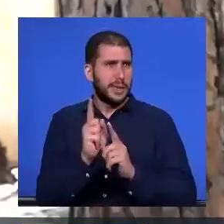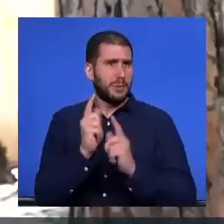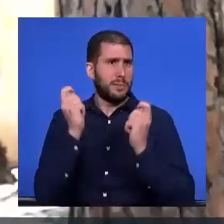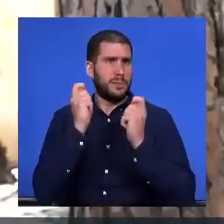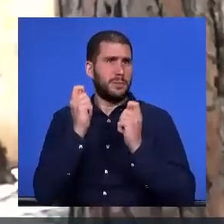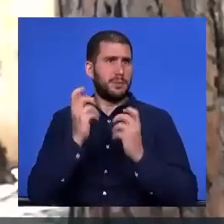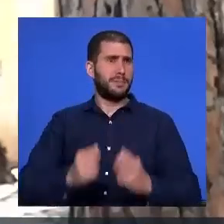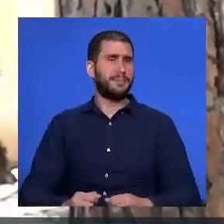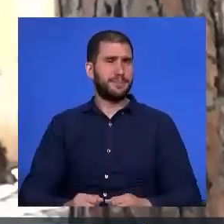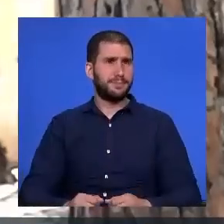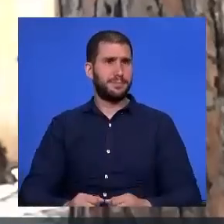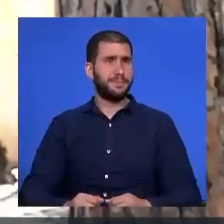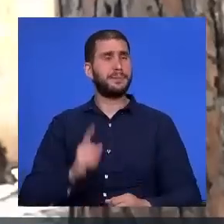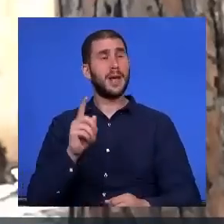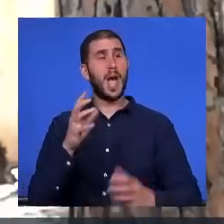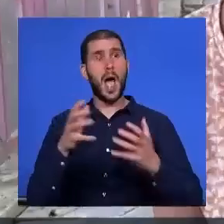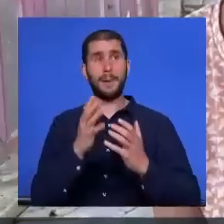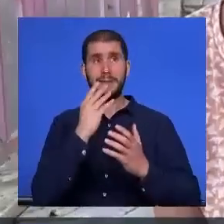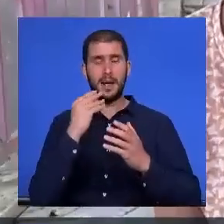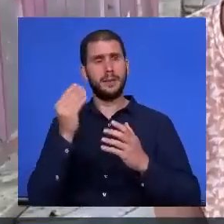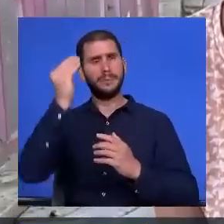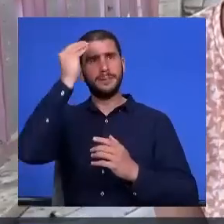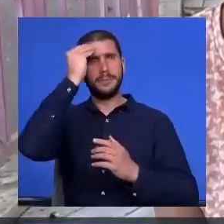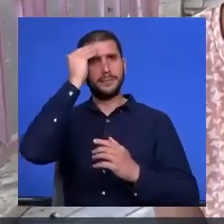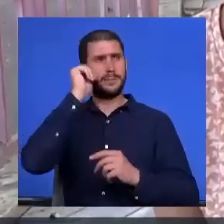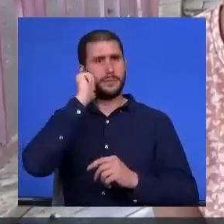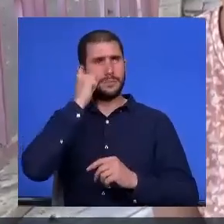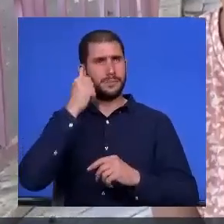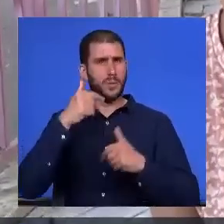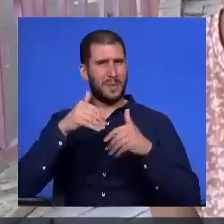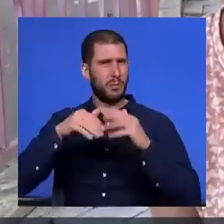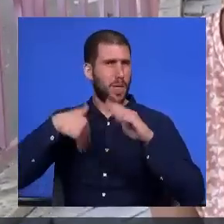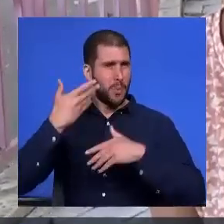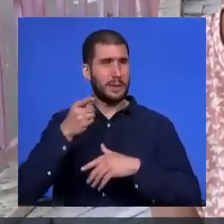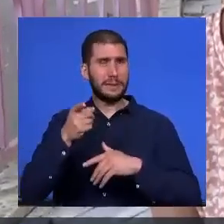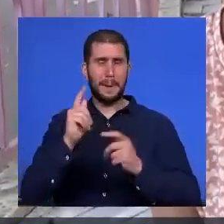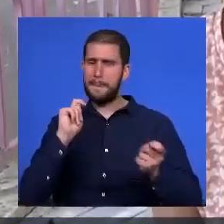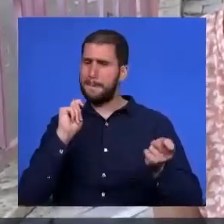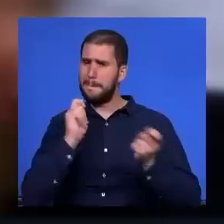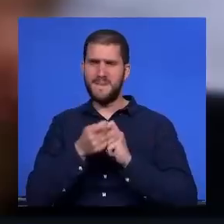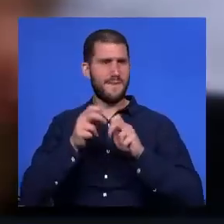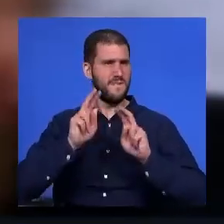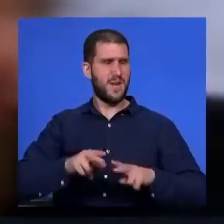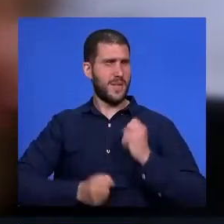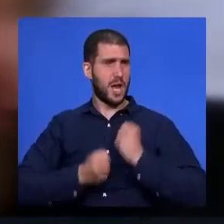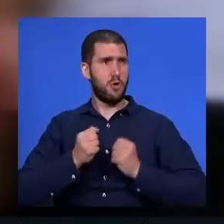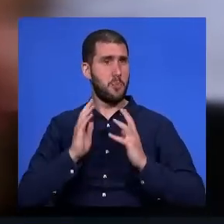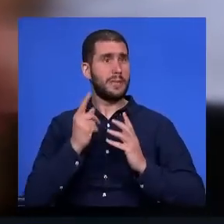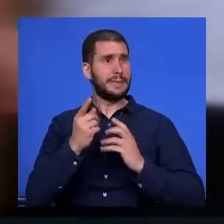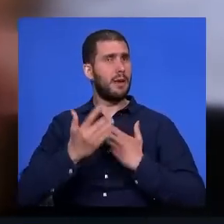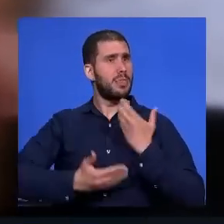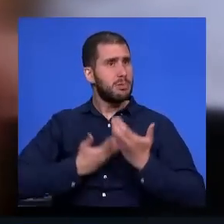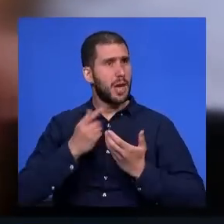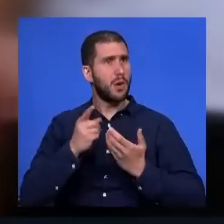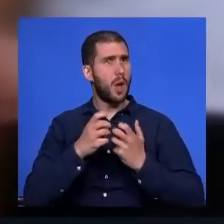הנפילה. וזה שעם ישראל מתייחד ואין מחרת יום עצמאות. זה מעבר שהוא נורא חד והוא נורא קשה, וכאילו זה תהליך כזה שהוא